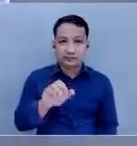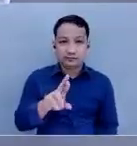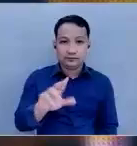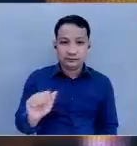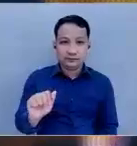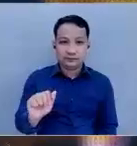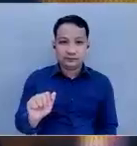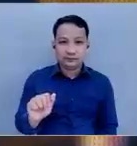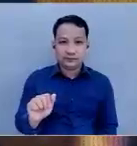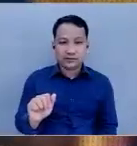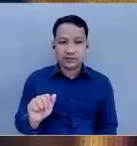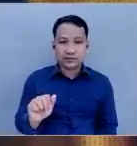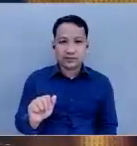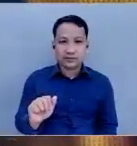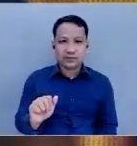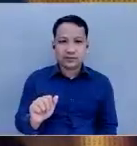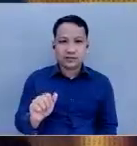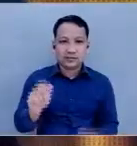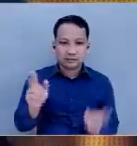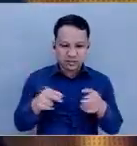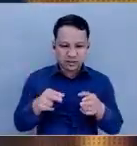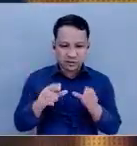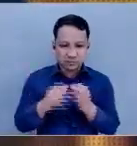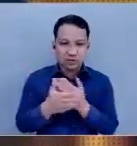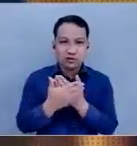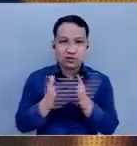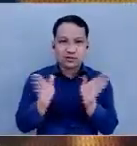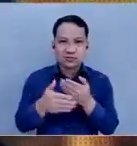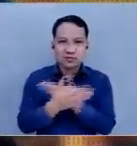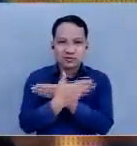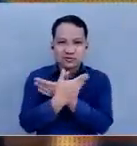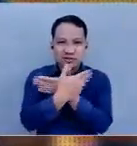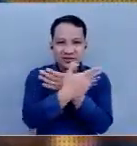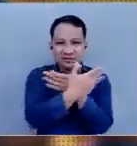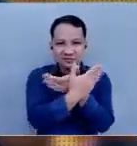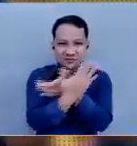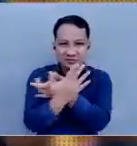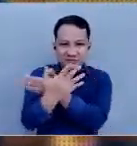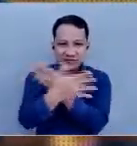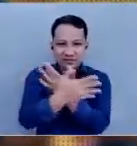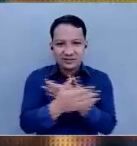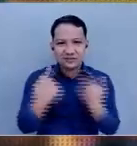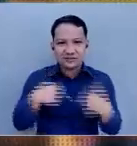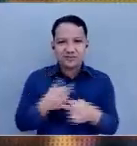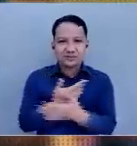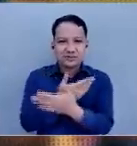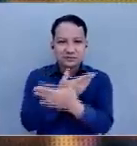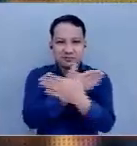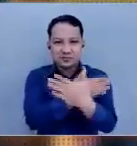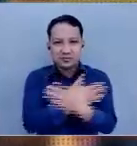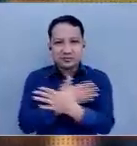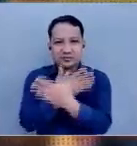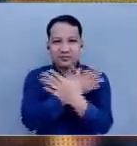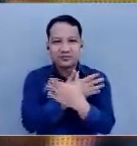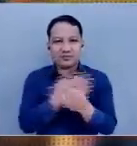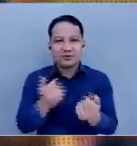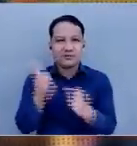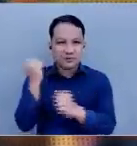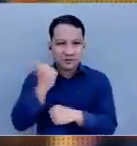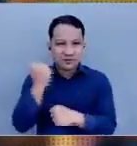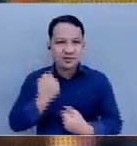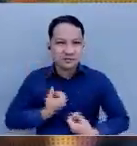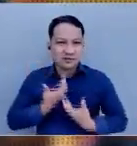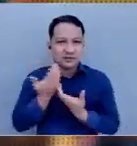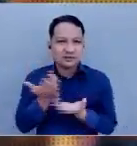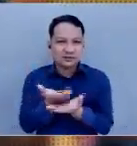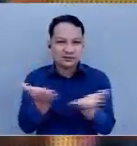Arabic origin po, meaning small butterfly. And then gusto po kasi namin, like the butterfly, gusto po namin maging hope, inspiration sa